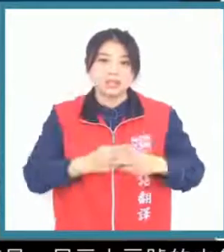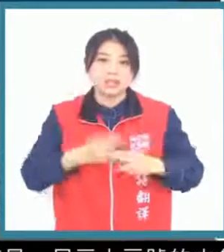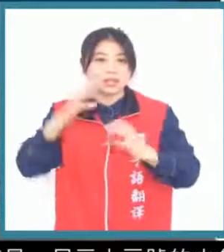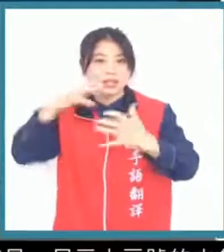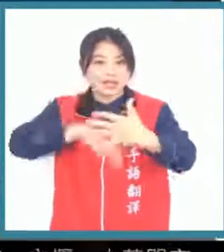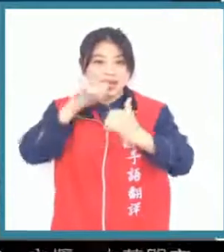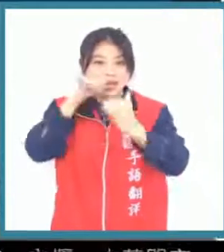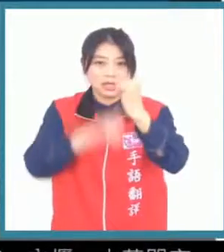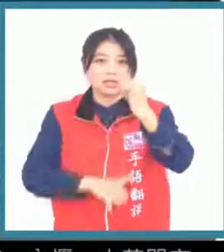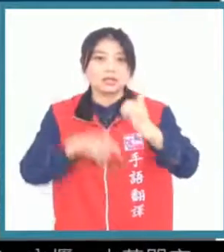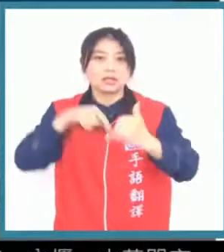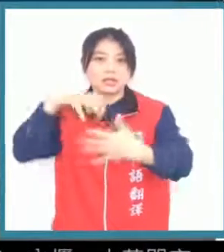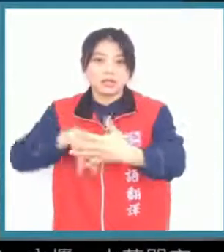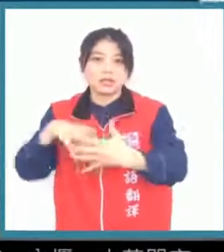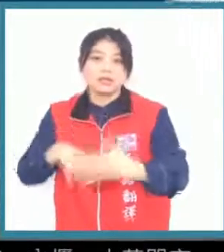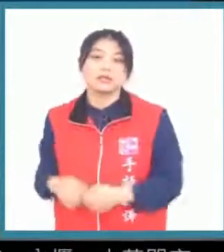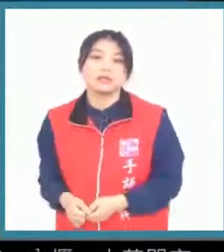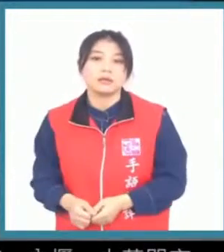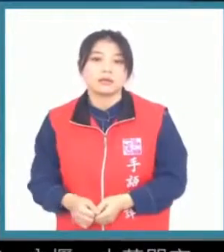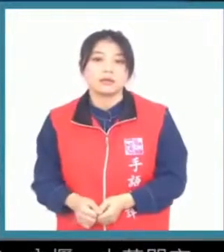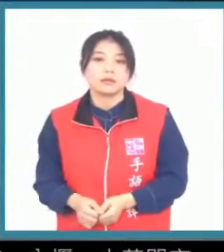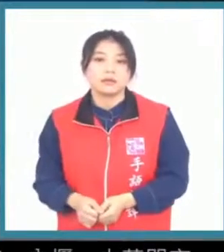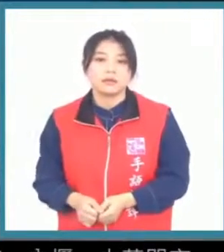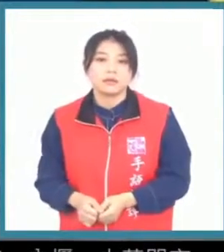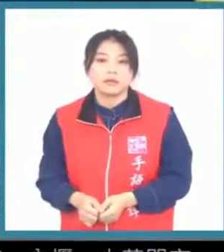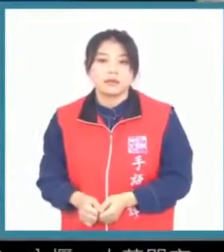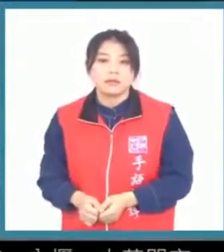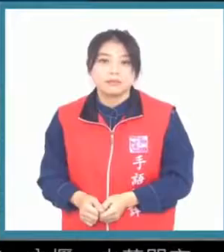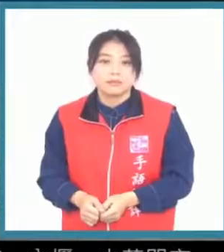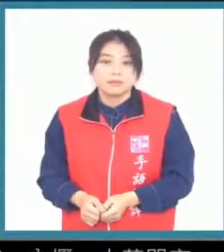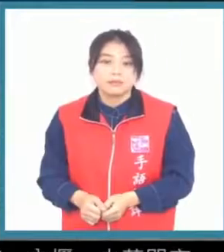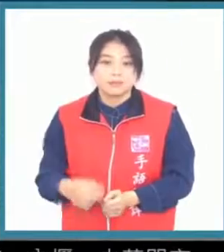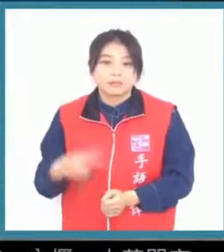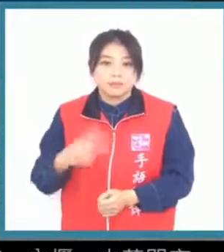中立区中华路1段198号。